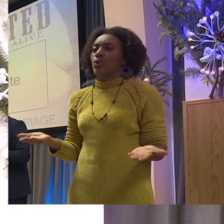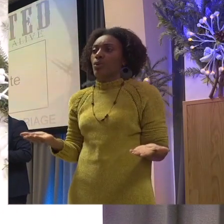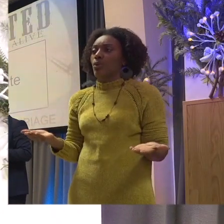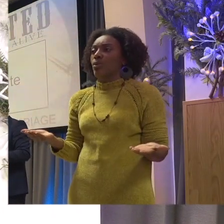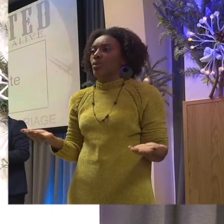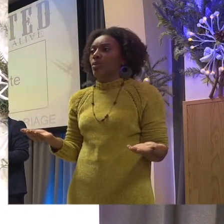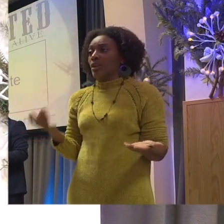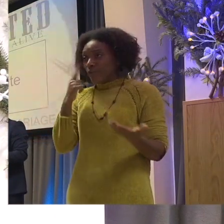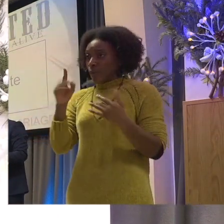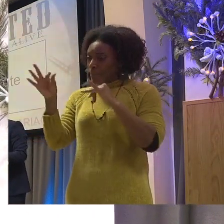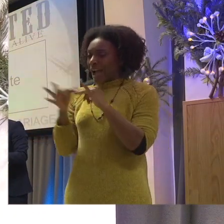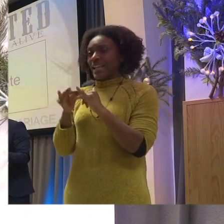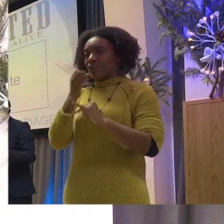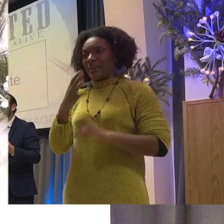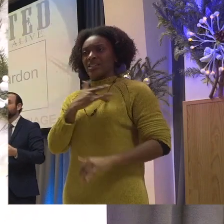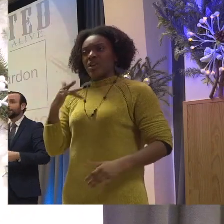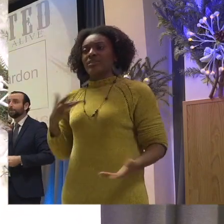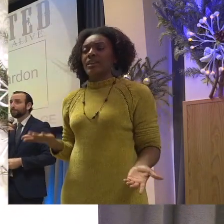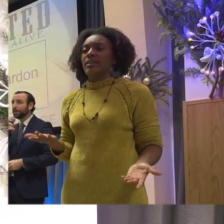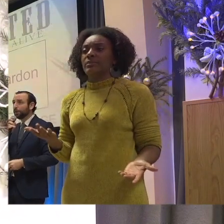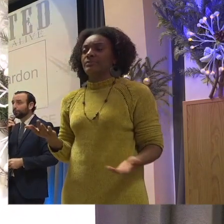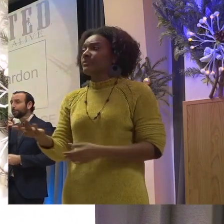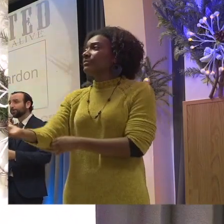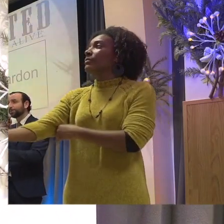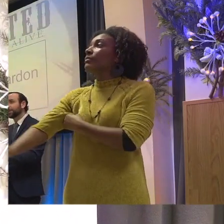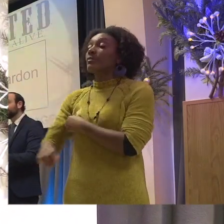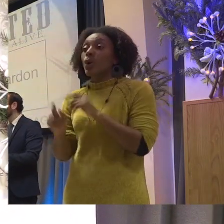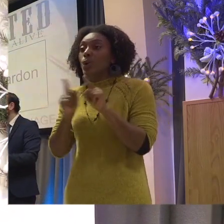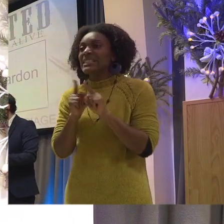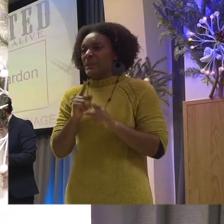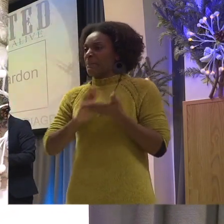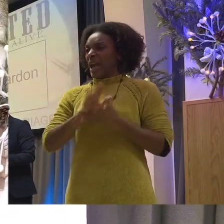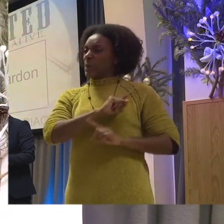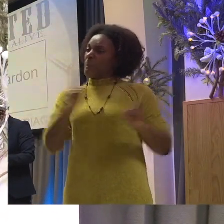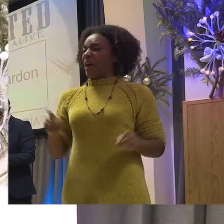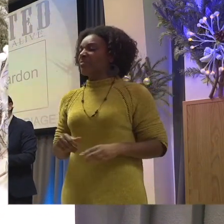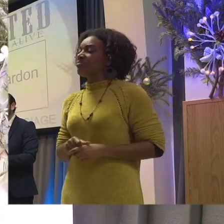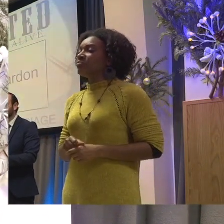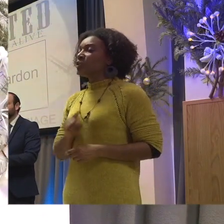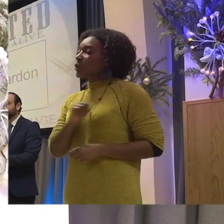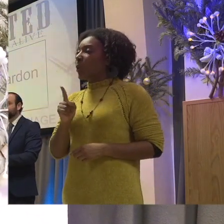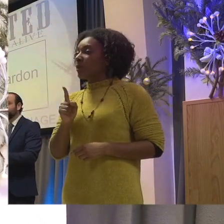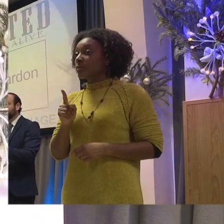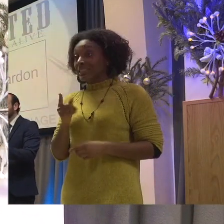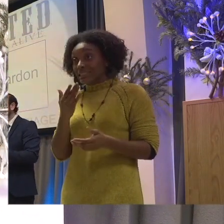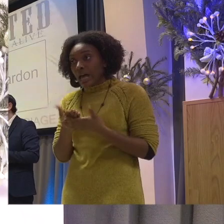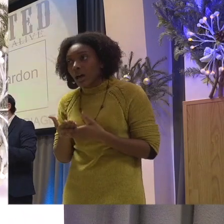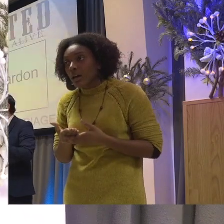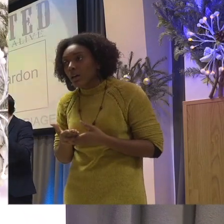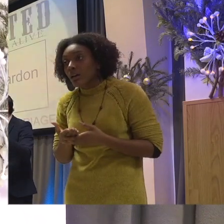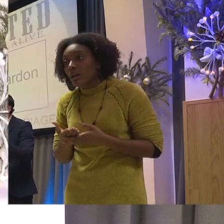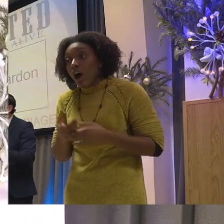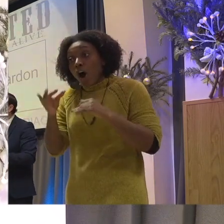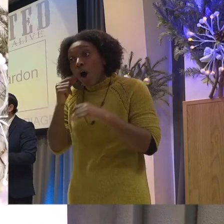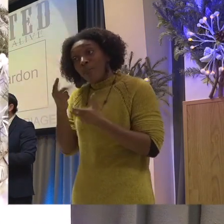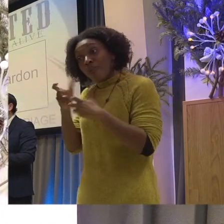honteux pour que votre mariage aille bien, alléluia. Le non-pardon, c'est également un tueur de mariage, c'est ce qu'on a vu. Si toi, mari, tu refuses de